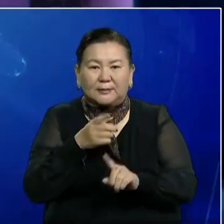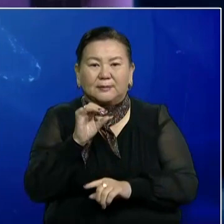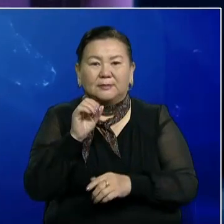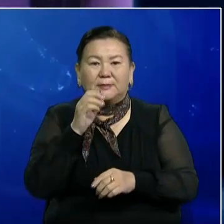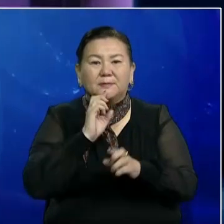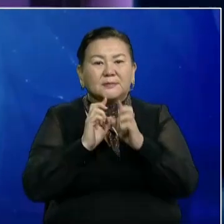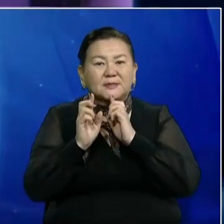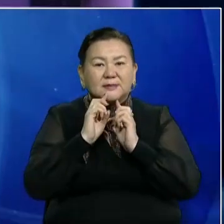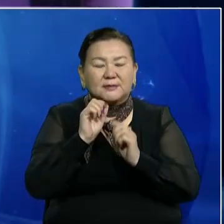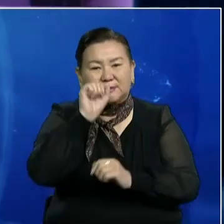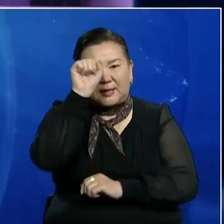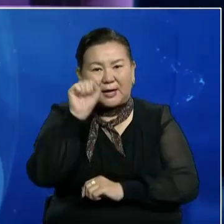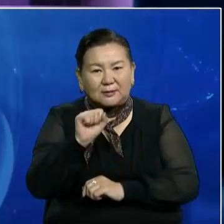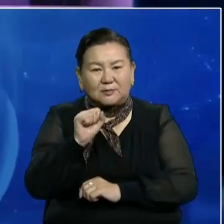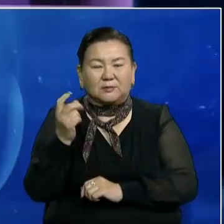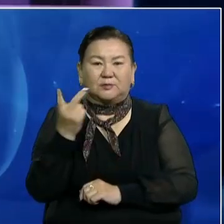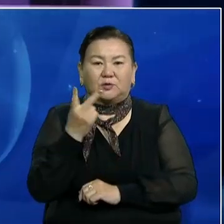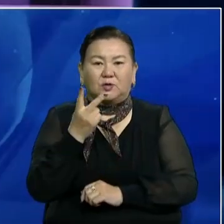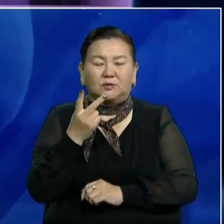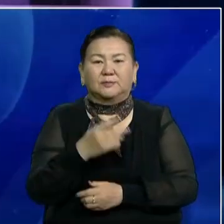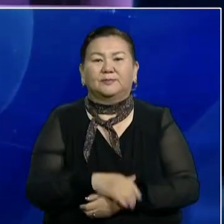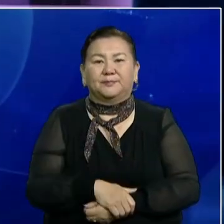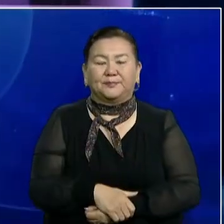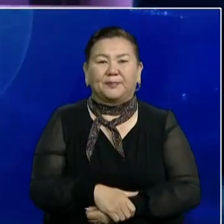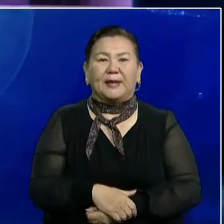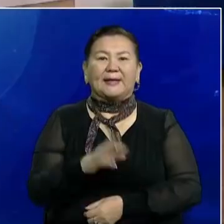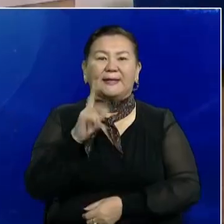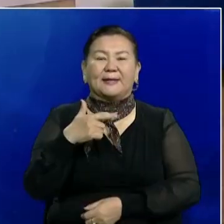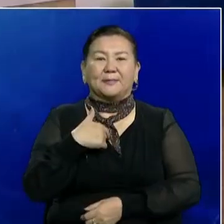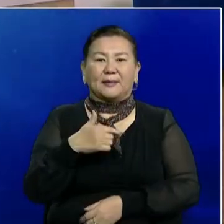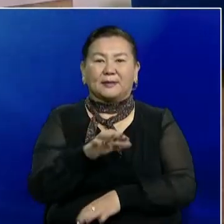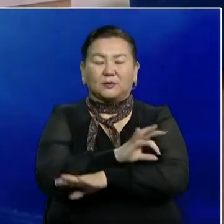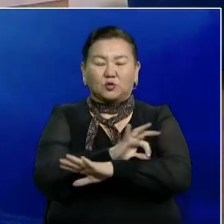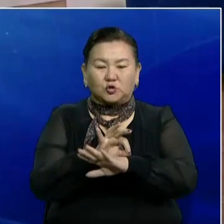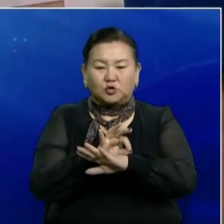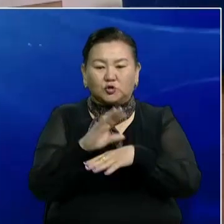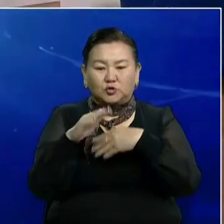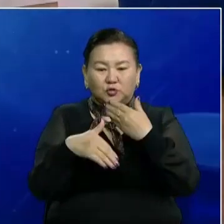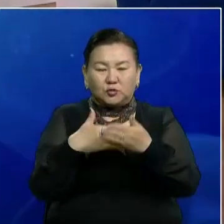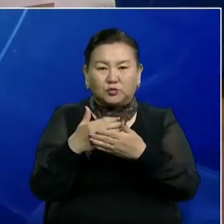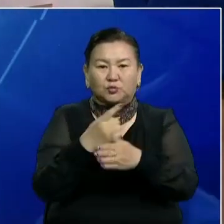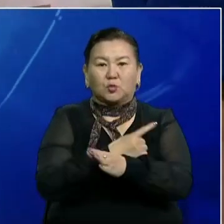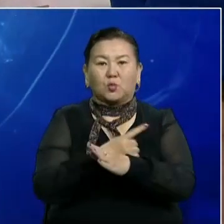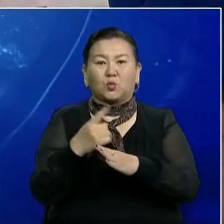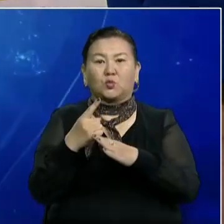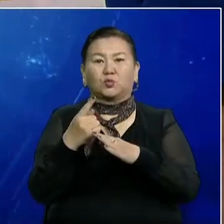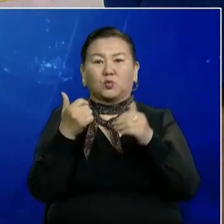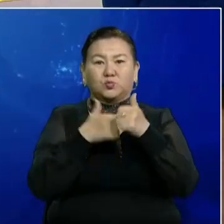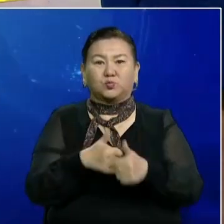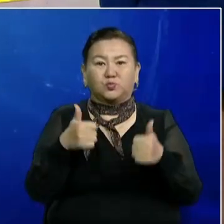тулгамжтай асуудлуудын нэг нь яг тоорын дурж байгаа энэ болов. Тэгээд яг манай төсөл ингэ хэрэгжээд манай сургууль дээр үр дүнгээ өгөөд эхэлсэн тохиолдолд